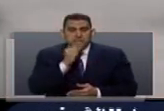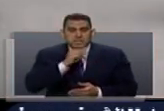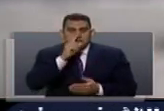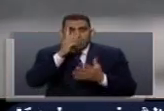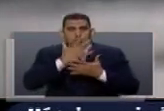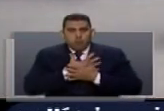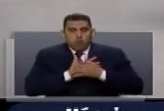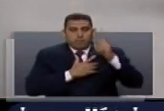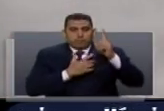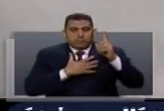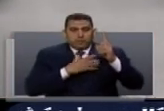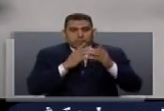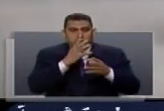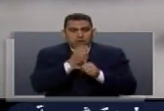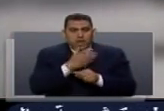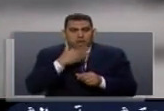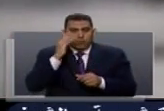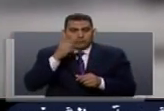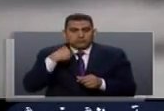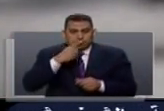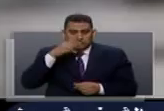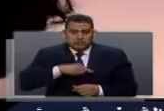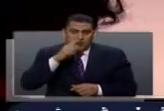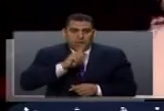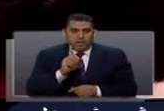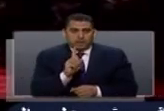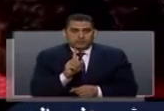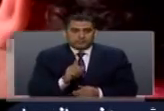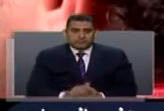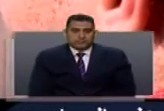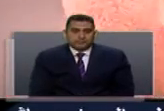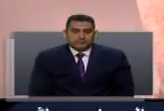دينك كنت بحبك يعني يا رب مش محتا انا ماستاهلش ان انت تضلني